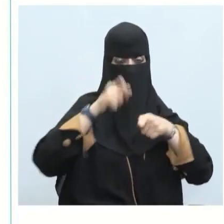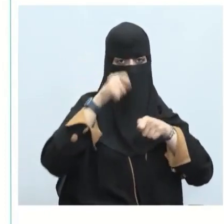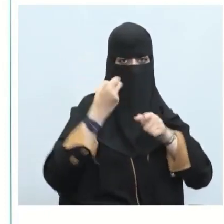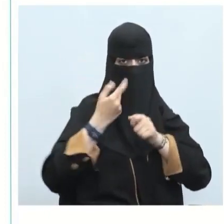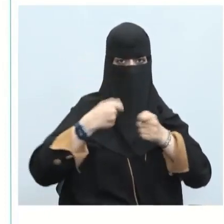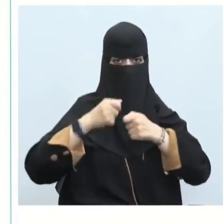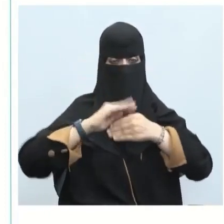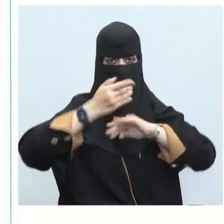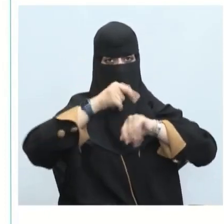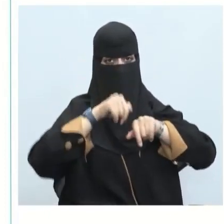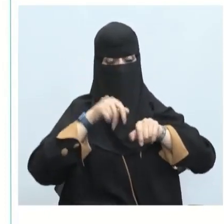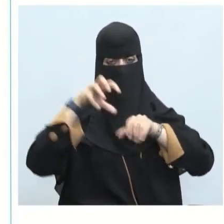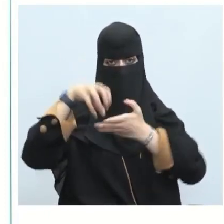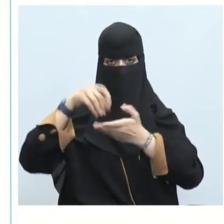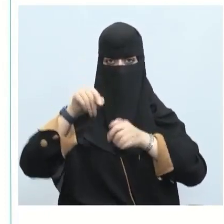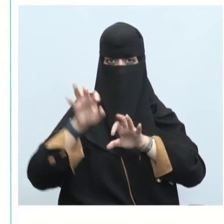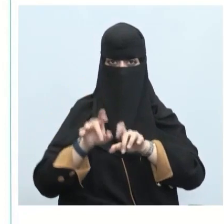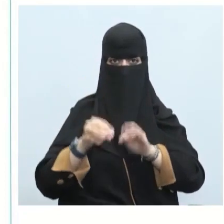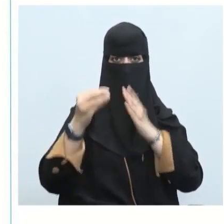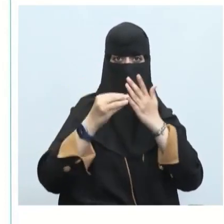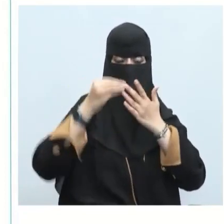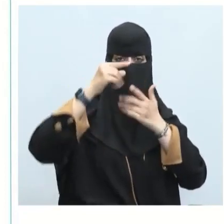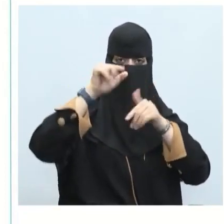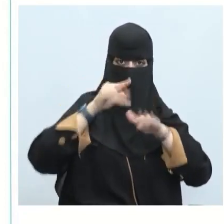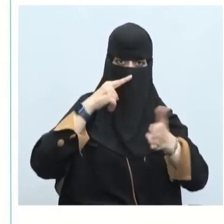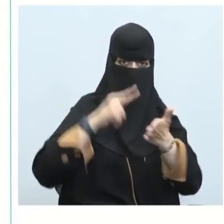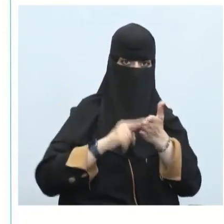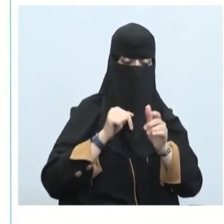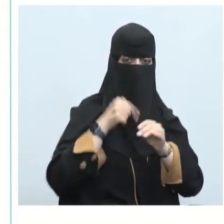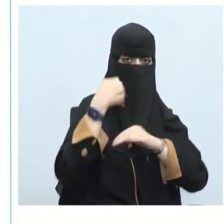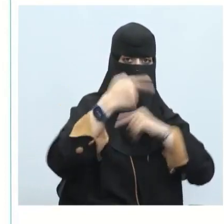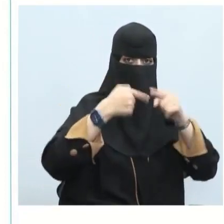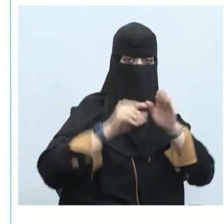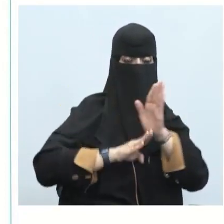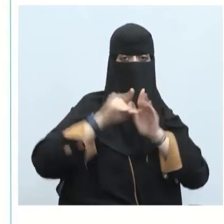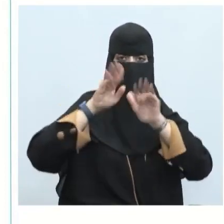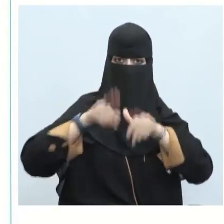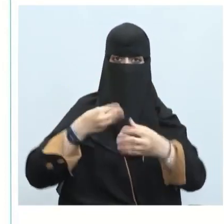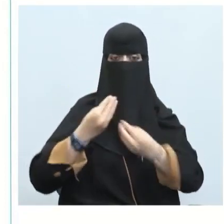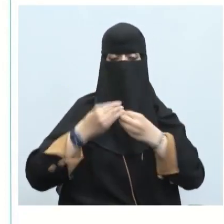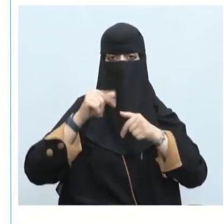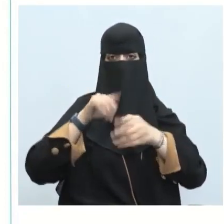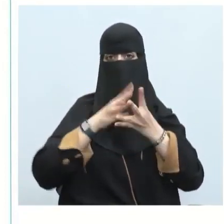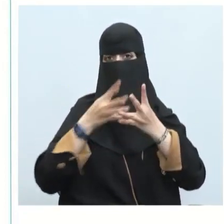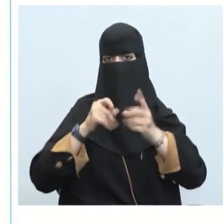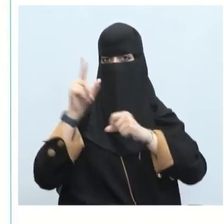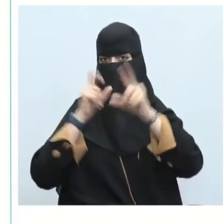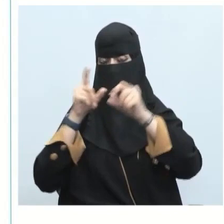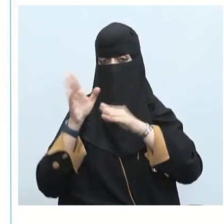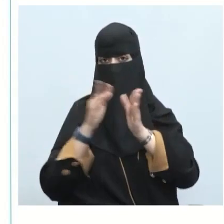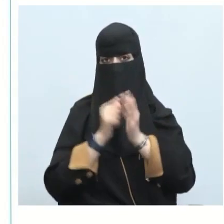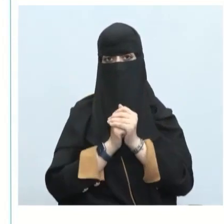الحاسب كمنتج اكتب الخطوات التي عليك اتباعها لتحقيق تواجد فعال على الشبكه